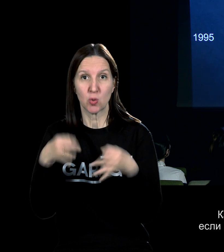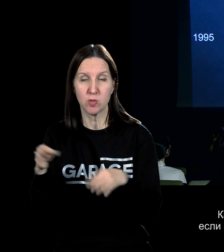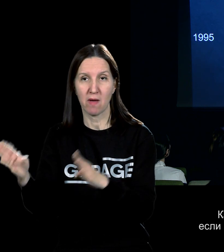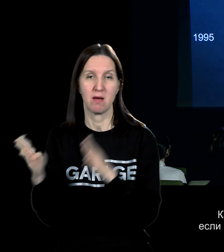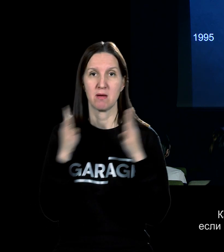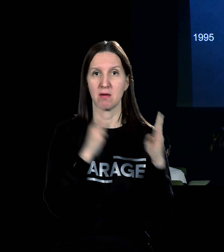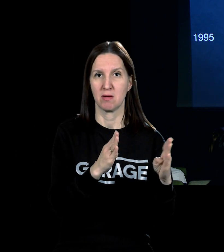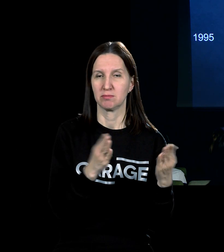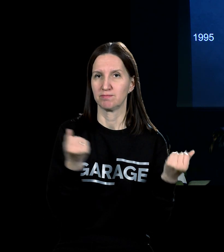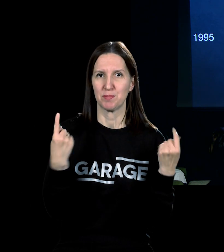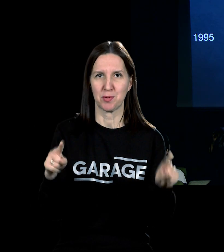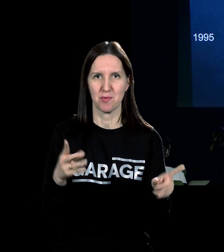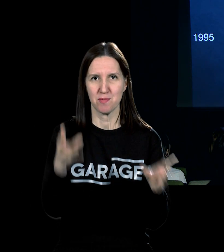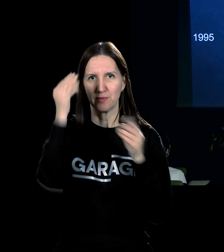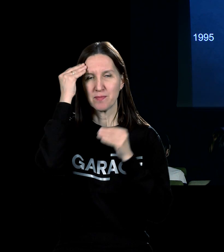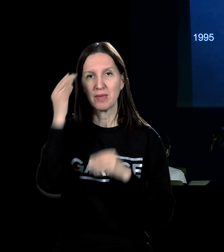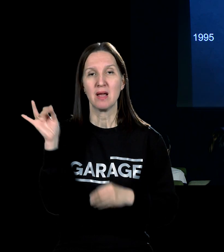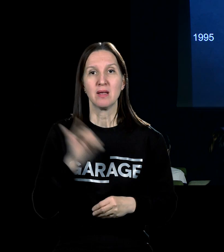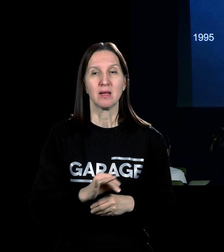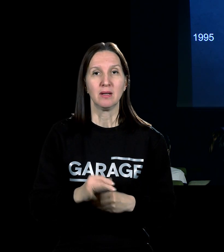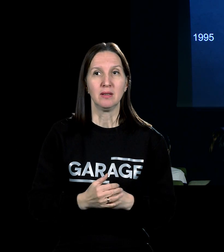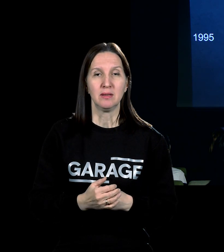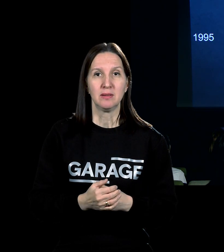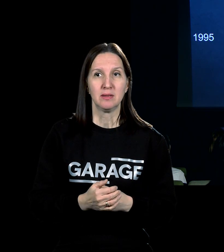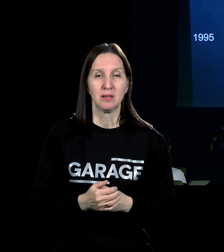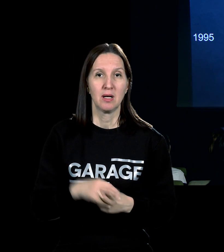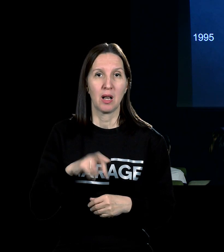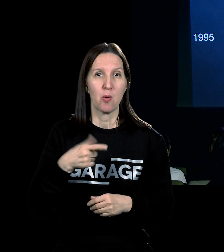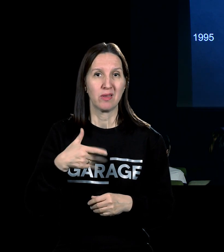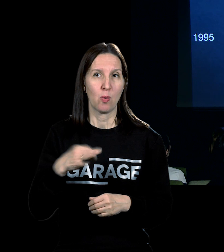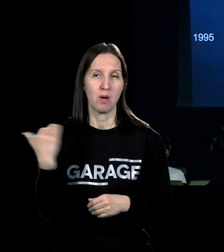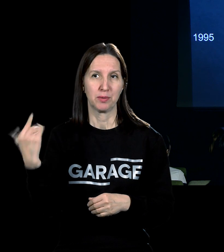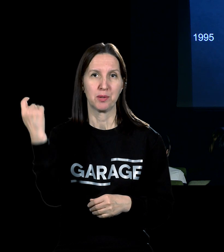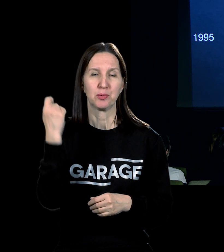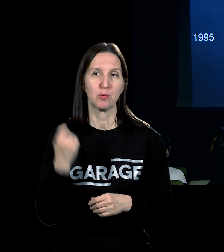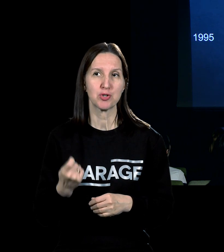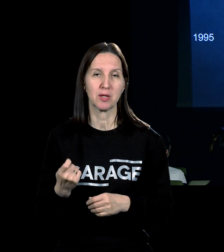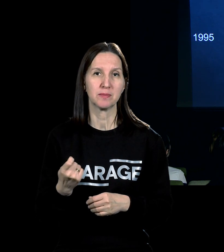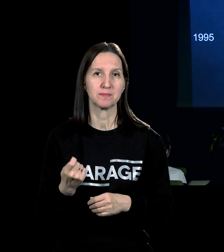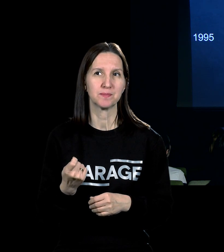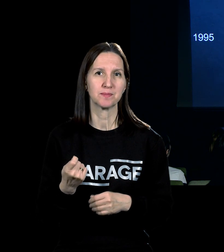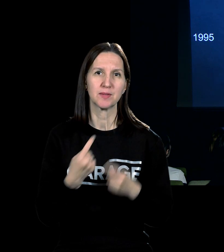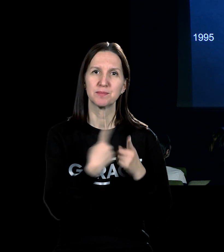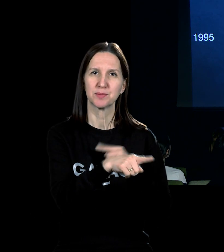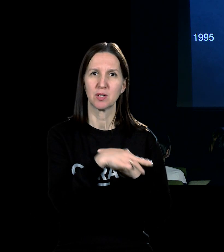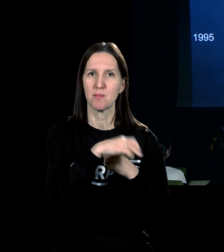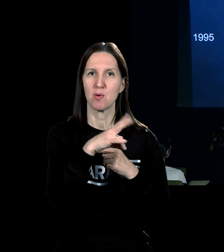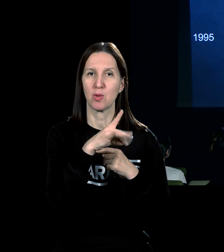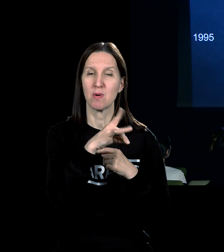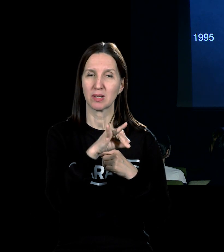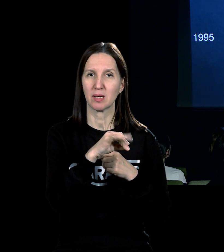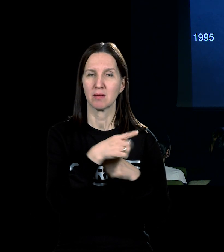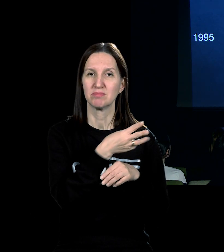искусства? И, естественно, как бы Лонга – это художник, который, в отличие от Монаре, снявшего